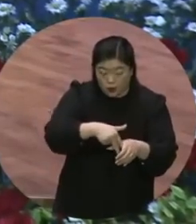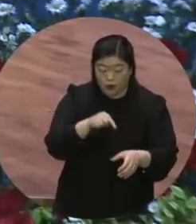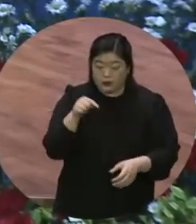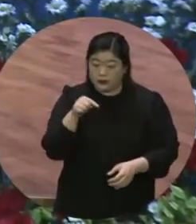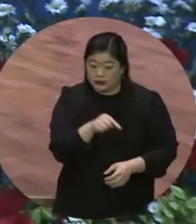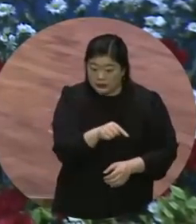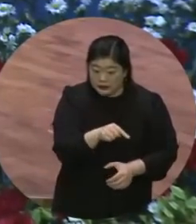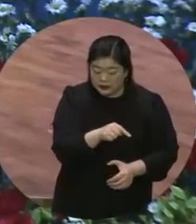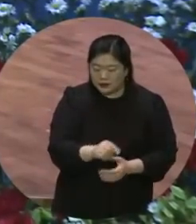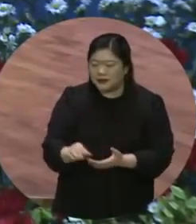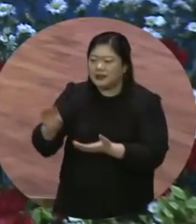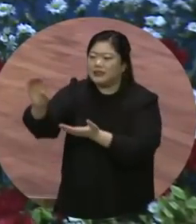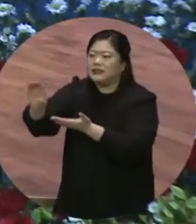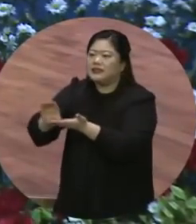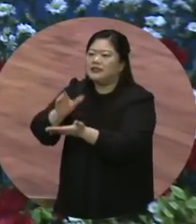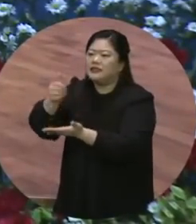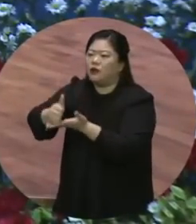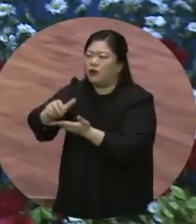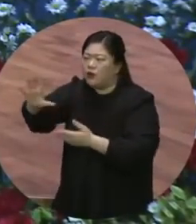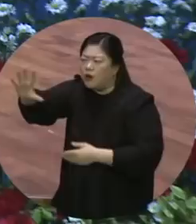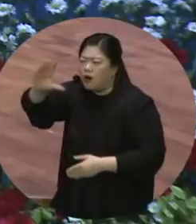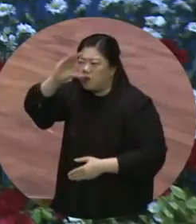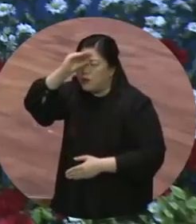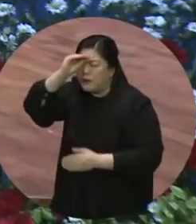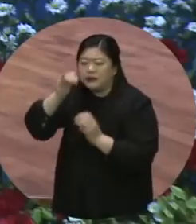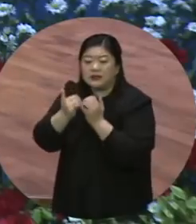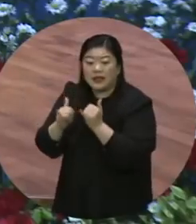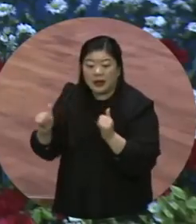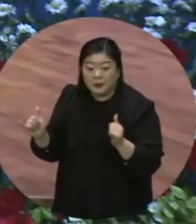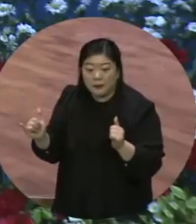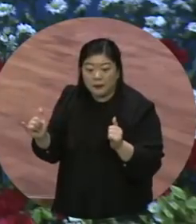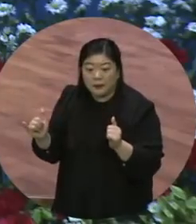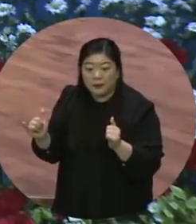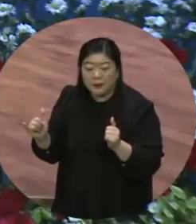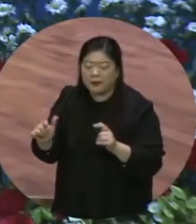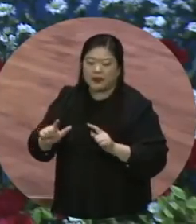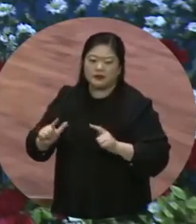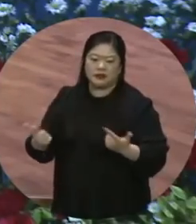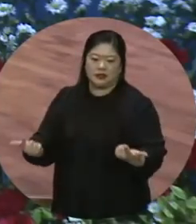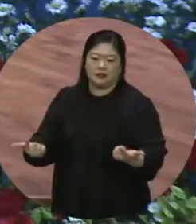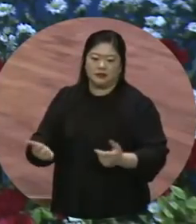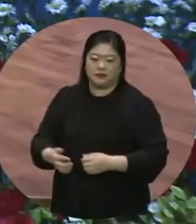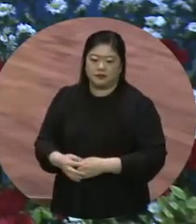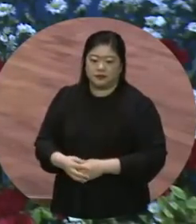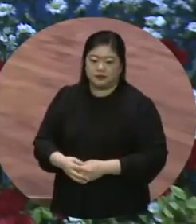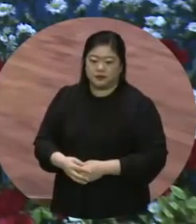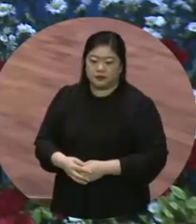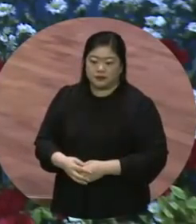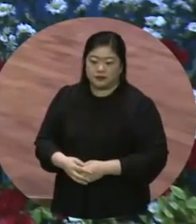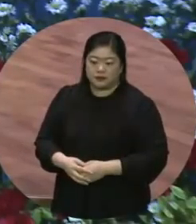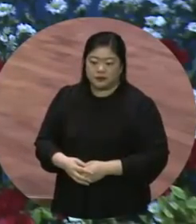그리스도를 본받는 존재가 아니, 이 본받는 그런 종교가 아니다.